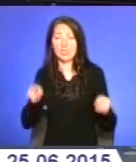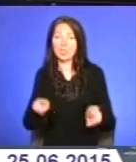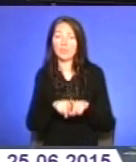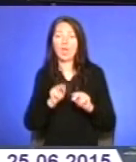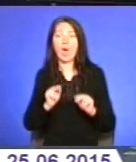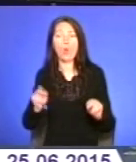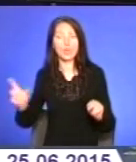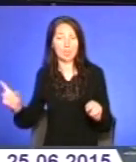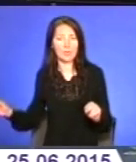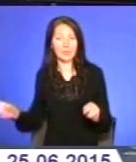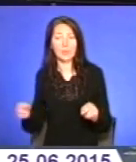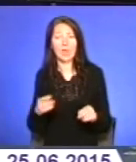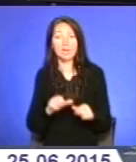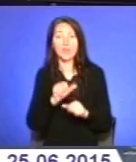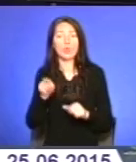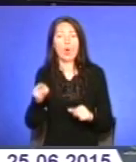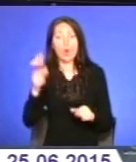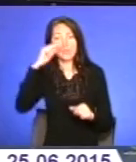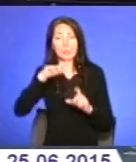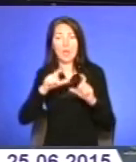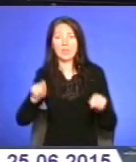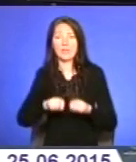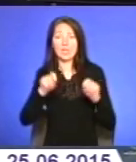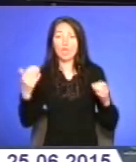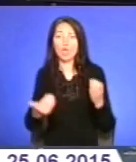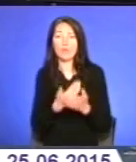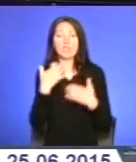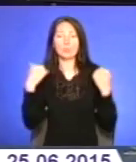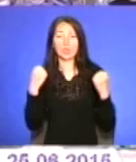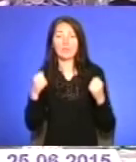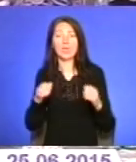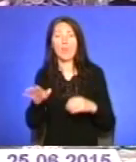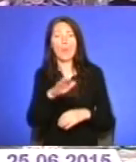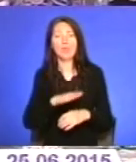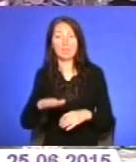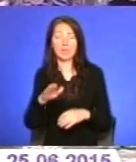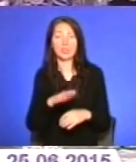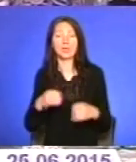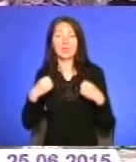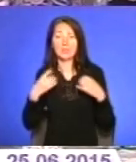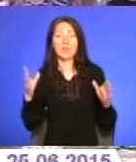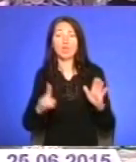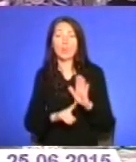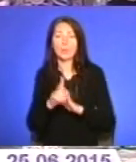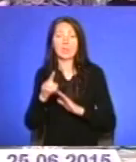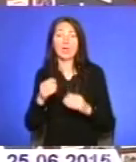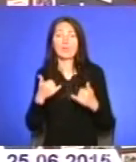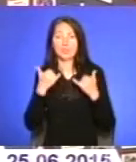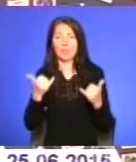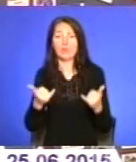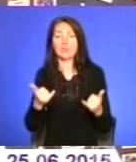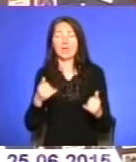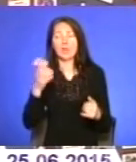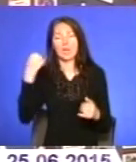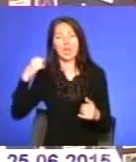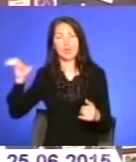учнів. Крім того, у навчальному закладі відкрили новий спортивний майданчик. Урочистості розпочалися з вшанування героїв